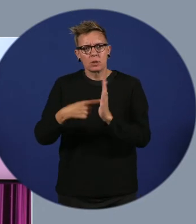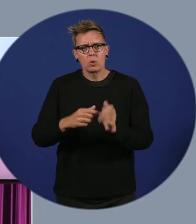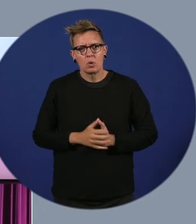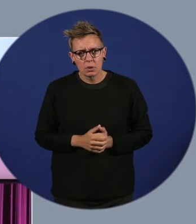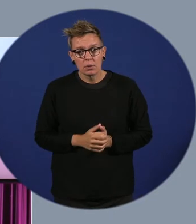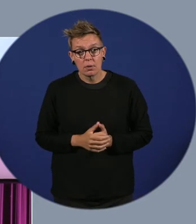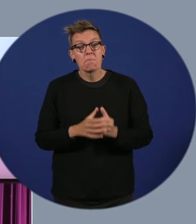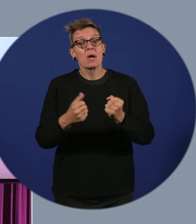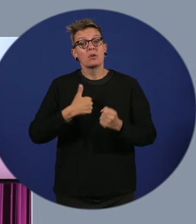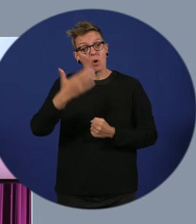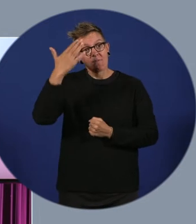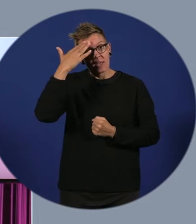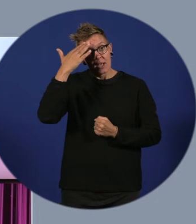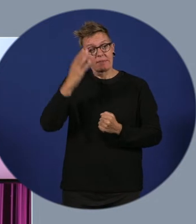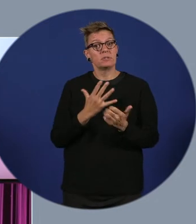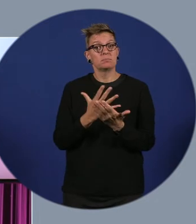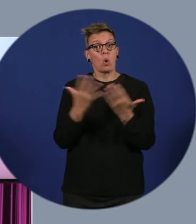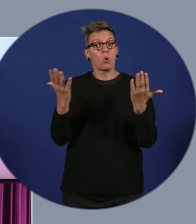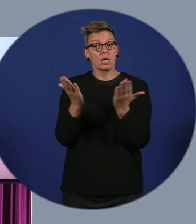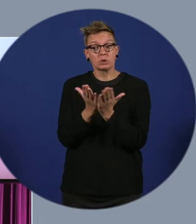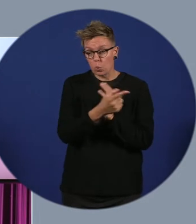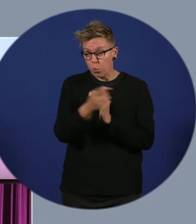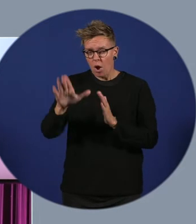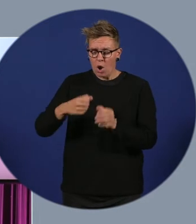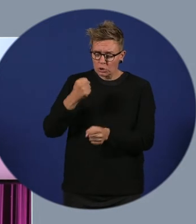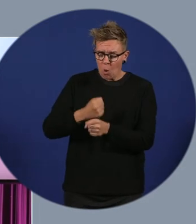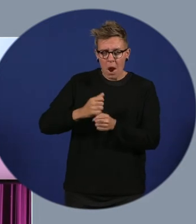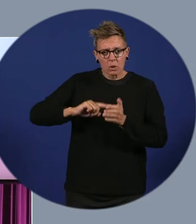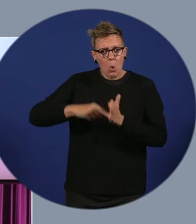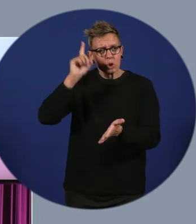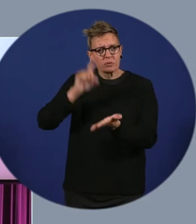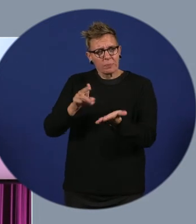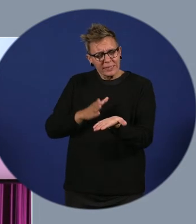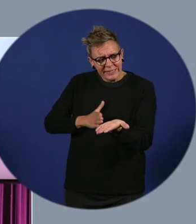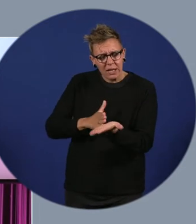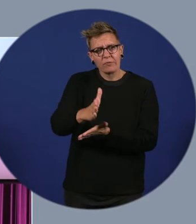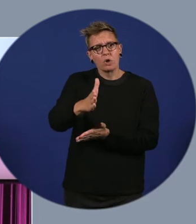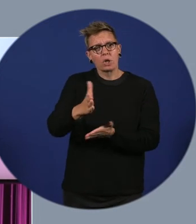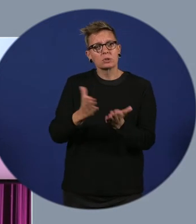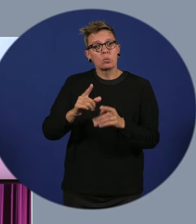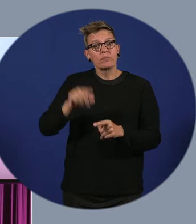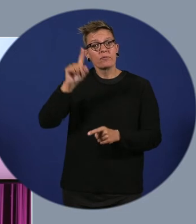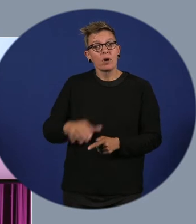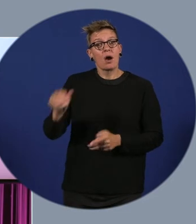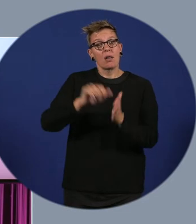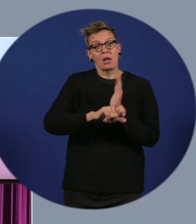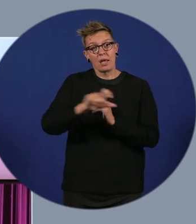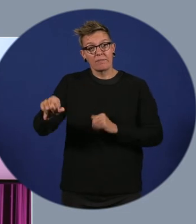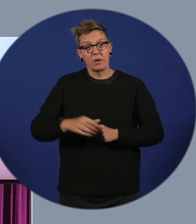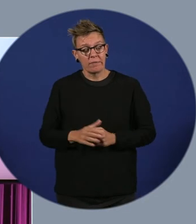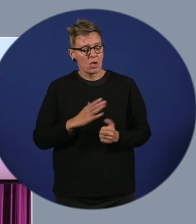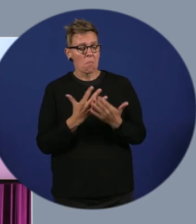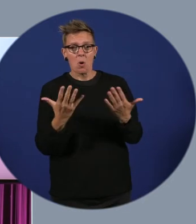Samtidigt så vet jag att det finns många skolor där ute som arbetat hårt för att genomföra skolval för alla sina elever. Så vi har många